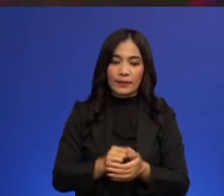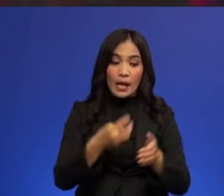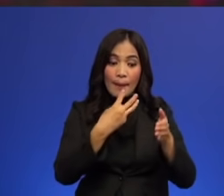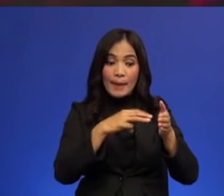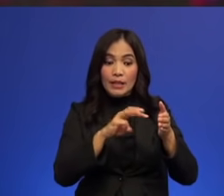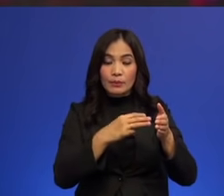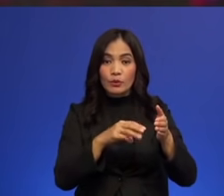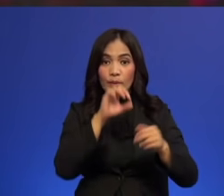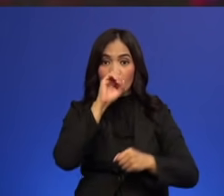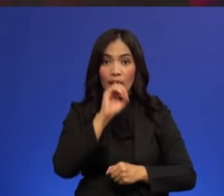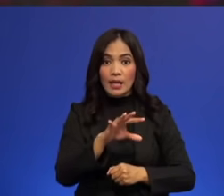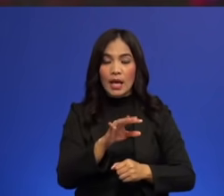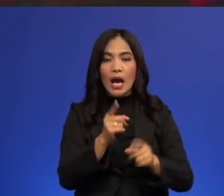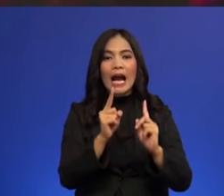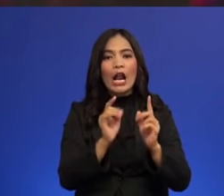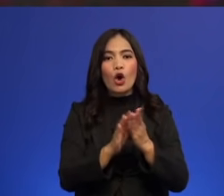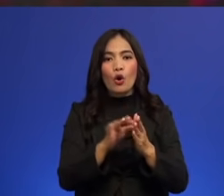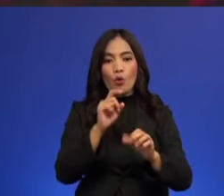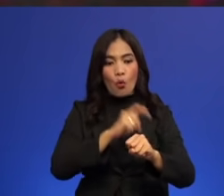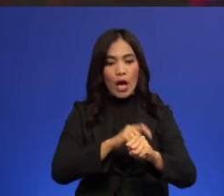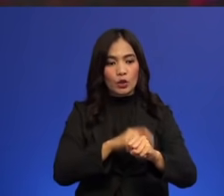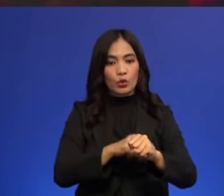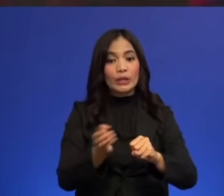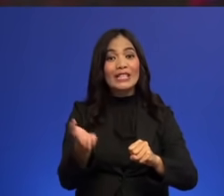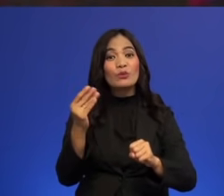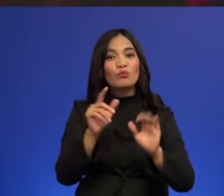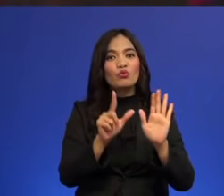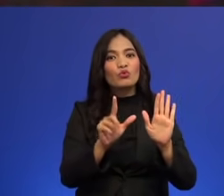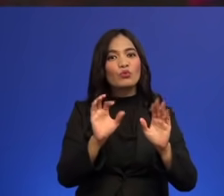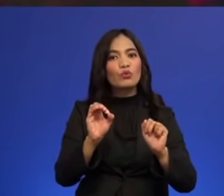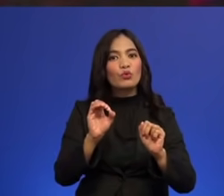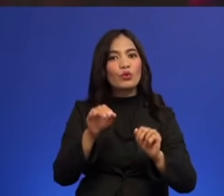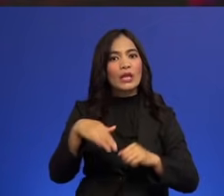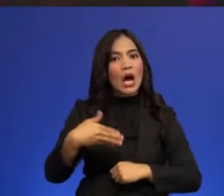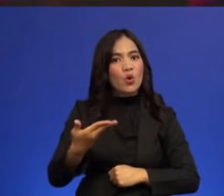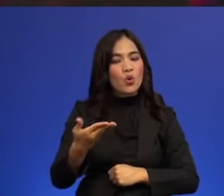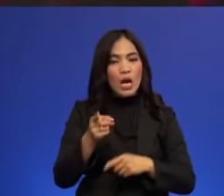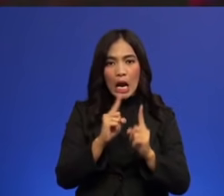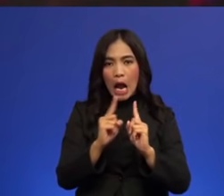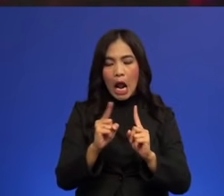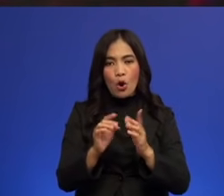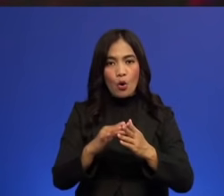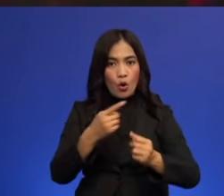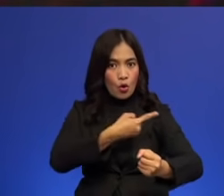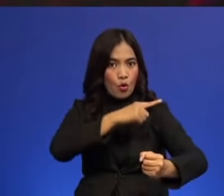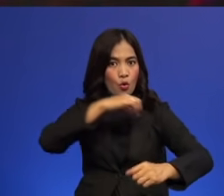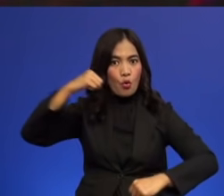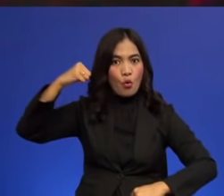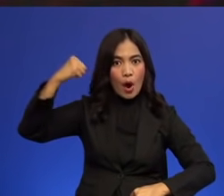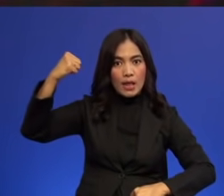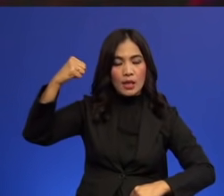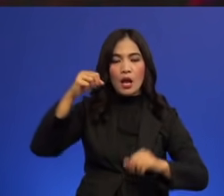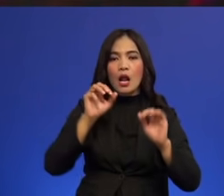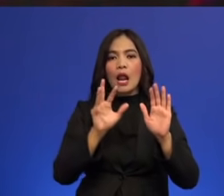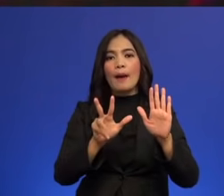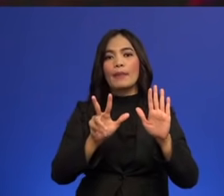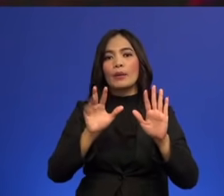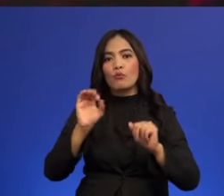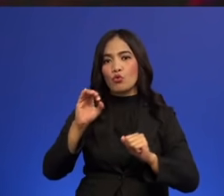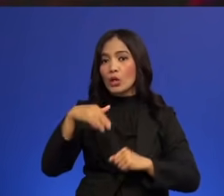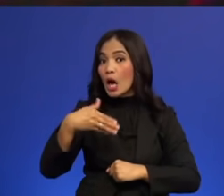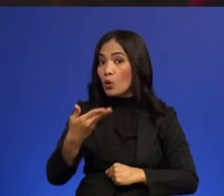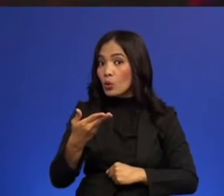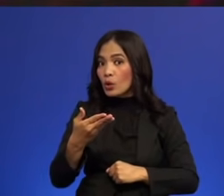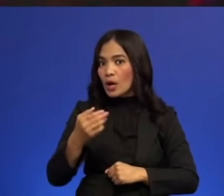Pemazmur mengatakan masa hidup kami 70 tahun. Dan jika kami kuat 80 tahun,